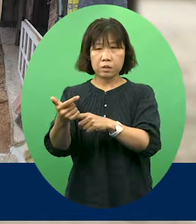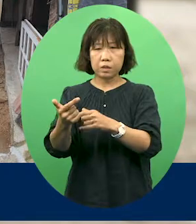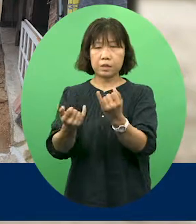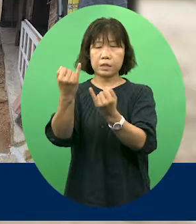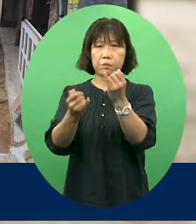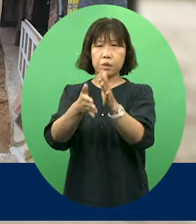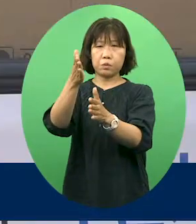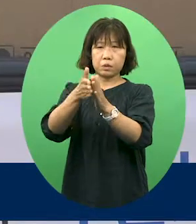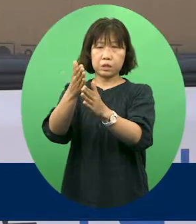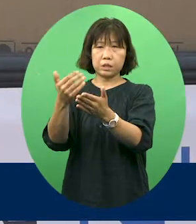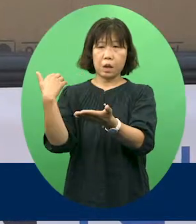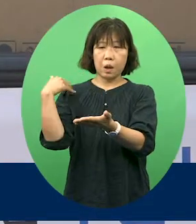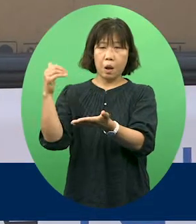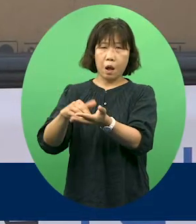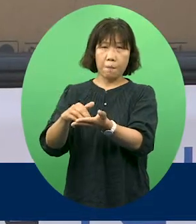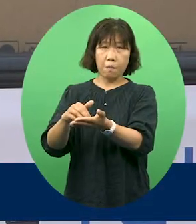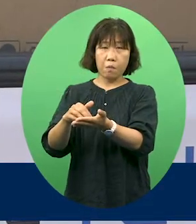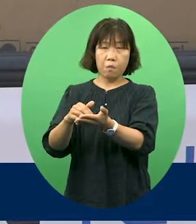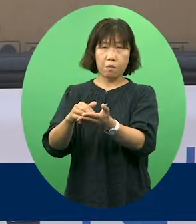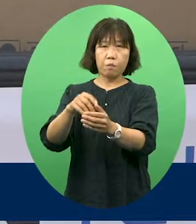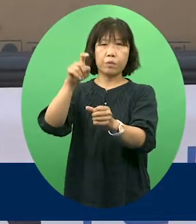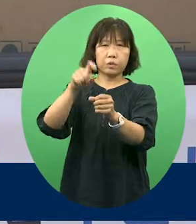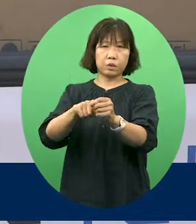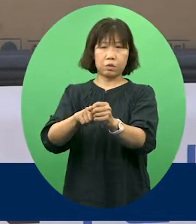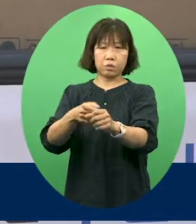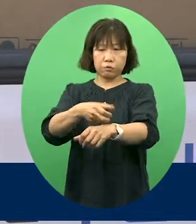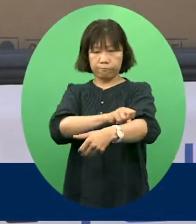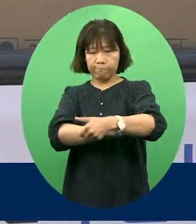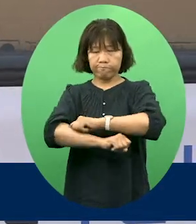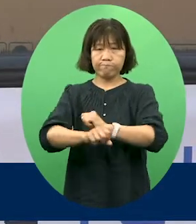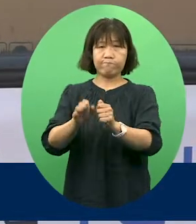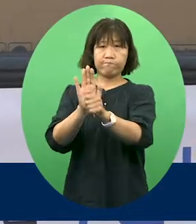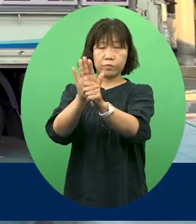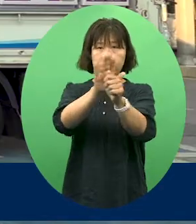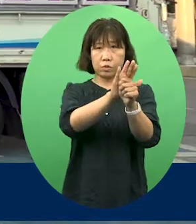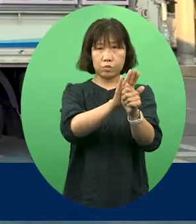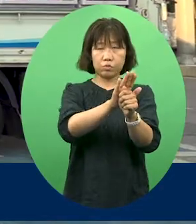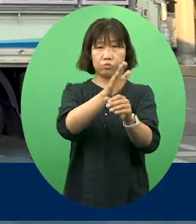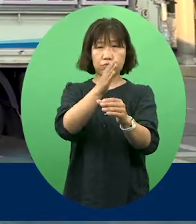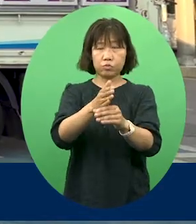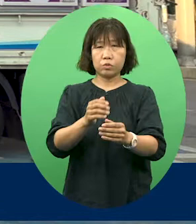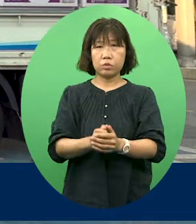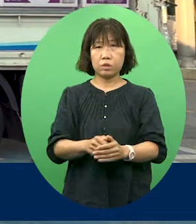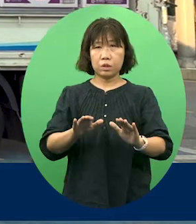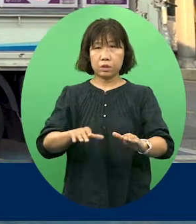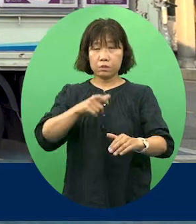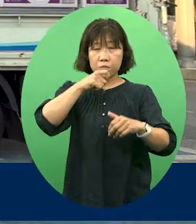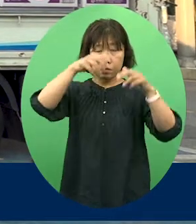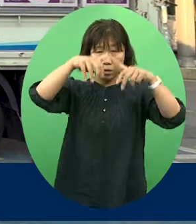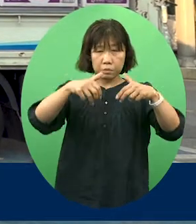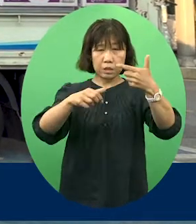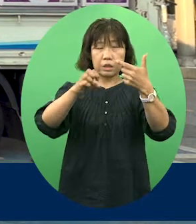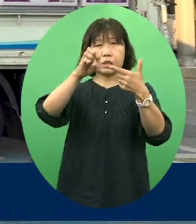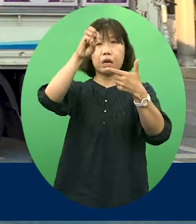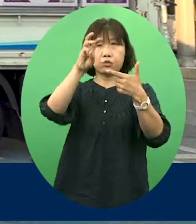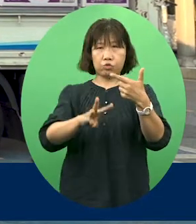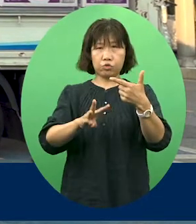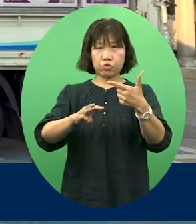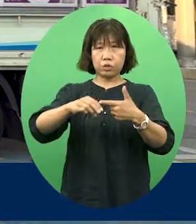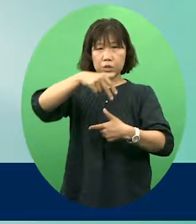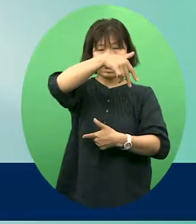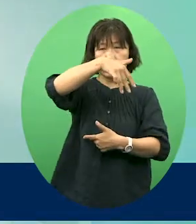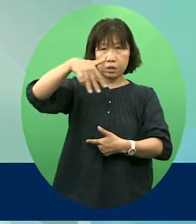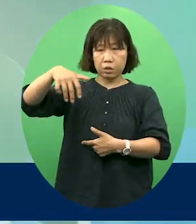도시의 피해 극복에 도움을 주고자 지원에 나섰습니다 특별재난지역으로 선포된 전남 나주시 충북